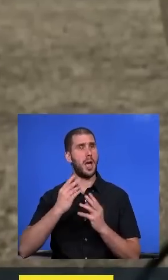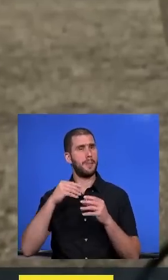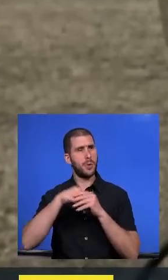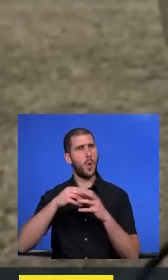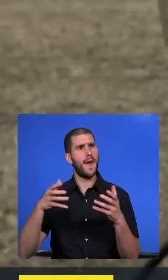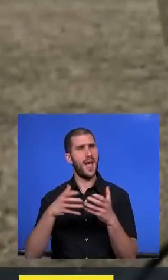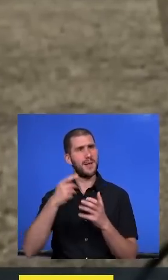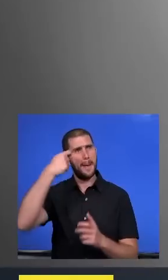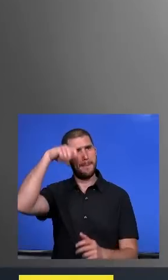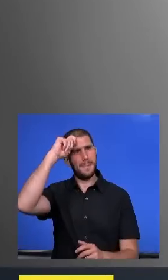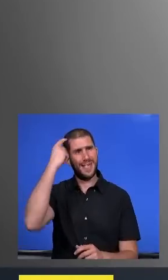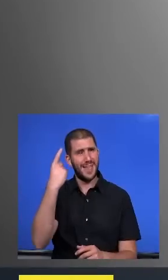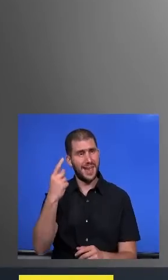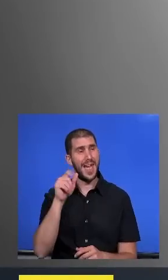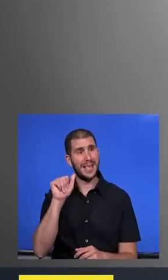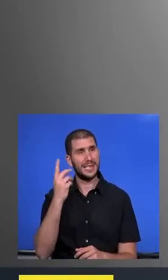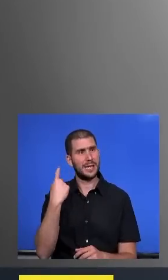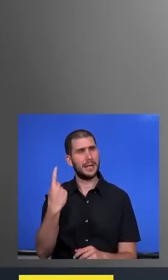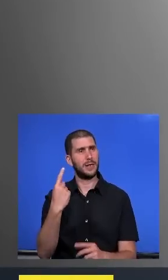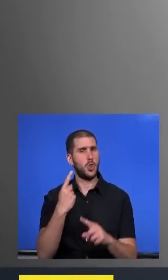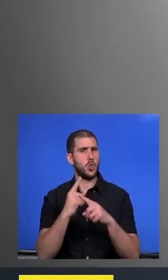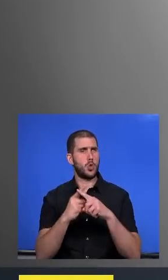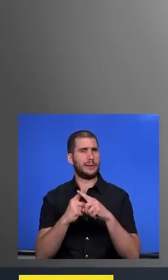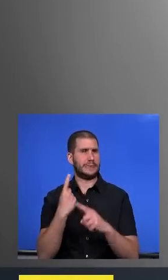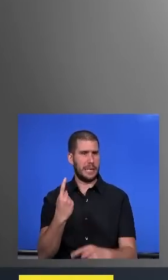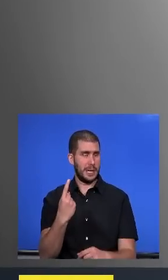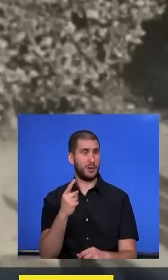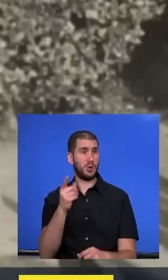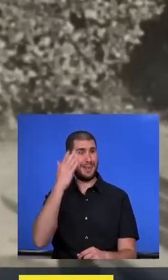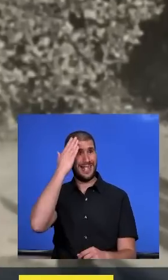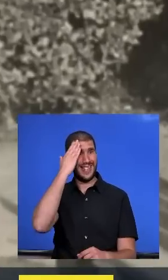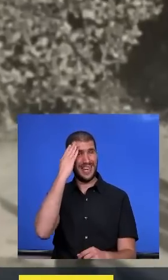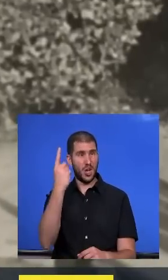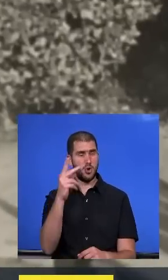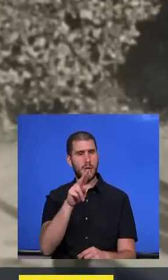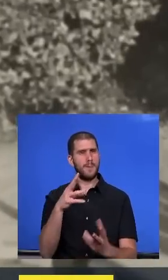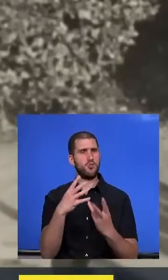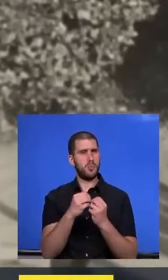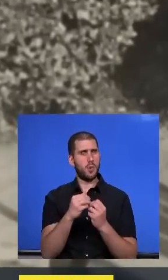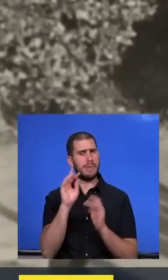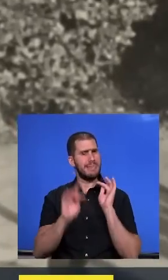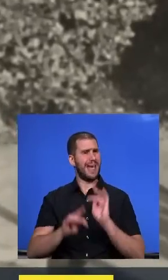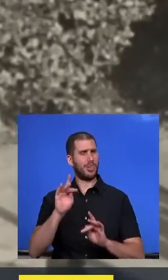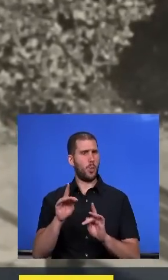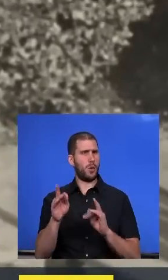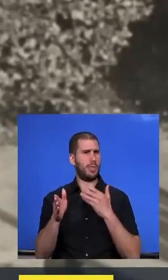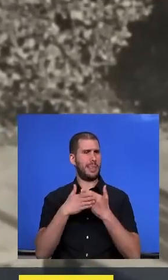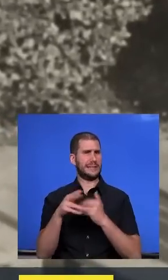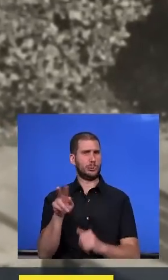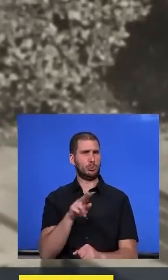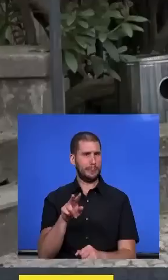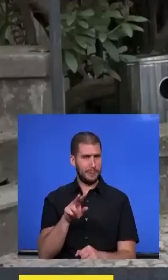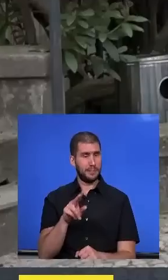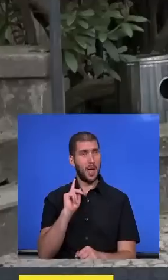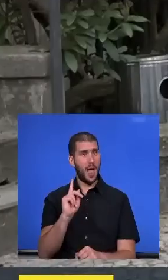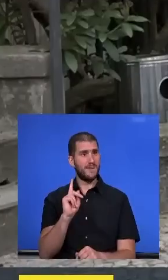החברה הברלינאית. אלזה היא בכלל במקור נוצריה. כשהם הכירו, שתי המשפחות התנגדו מאוד לנישואים שלהם,